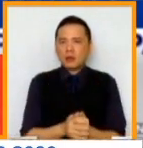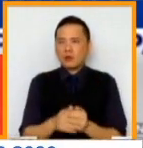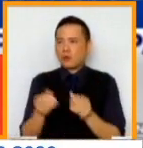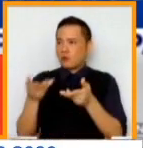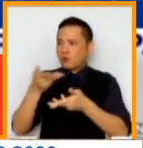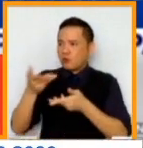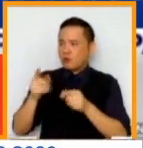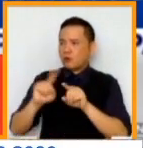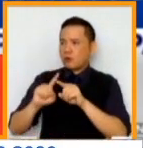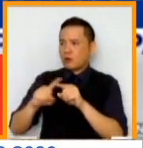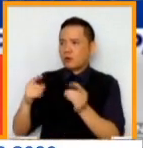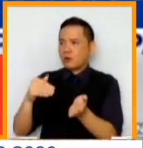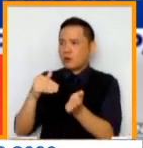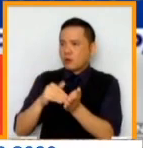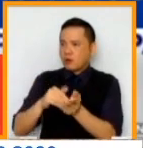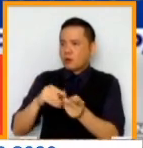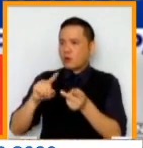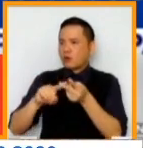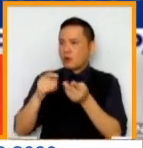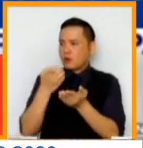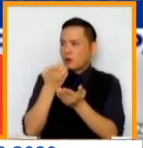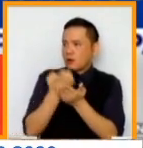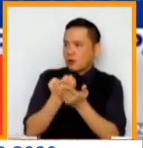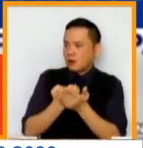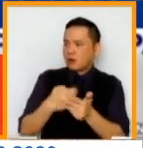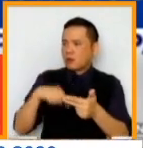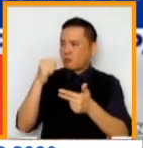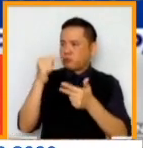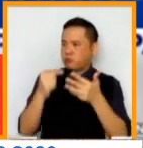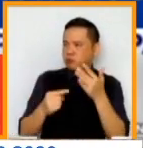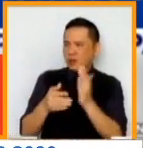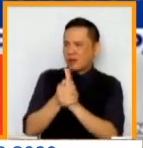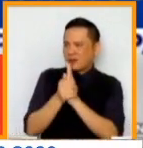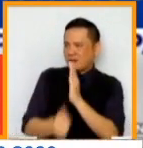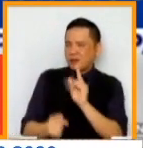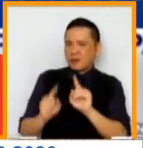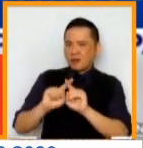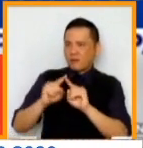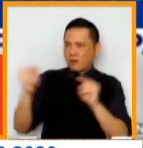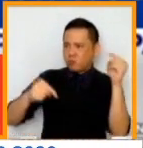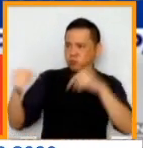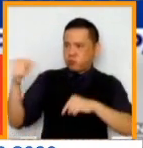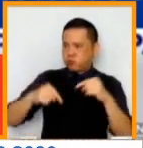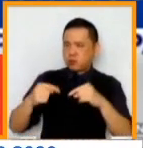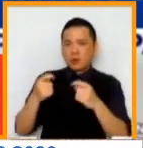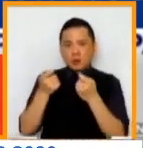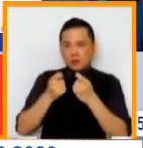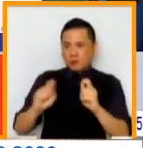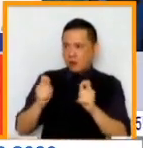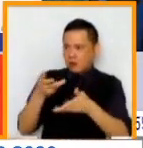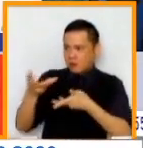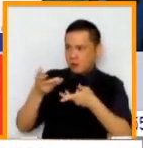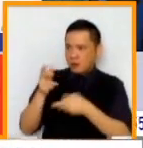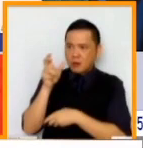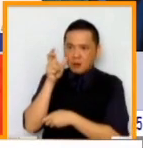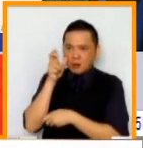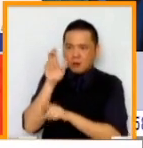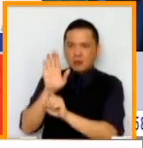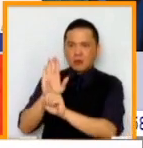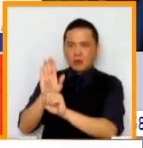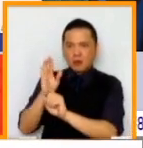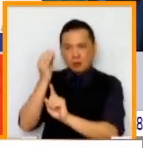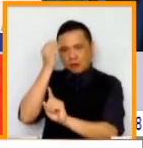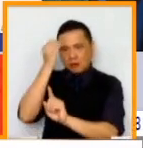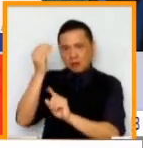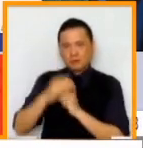managers, lahat ng mga sektor ay kinukonsulta at we try to consider as much as possible yung kanilang mga punto de vista. Sabi naman ni Vice